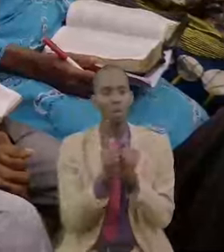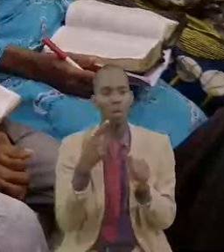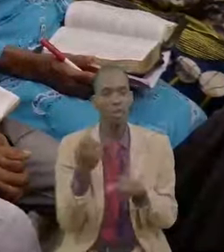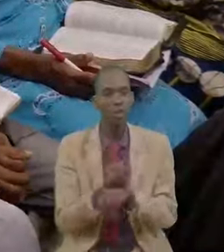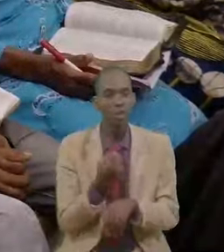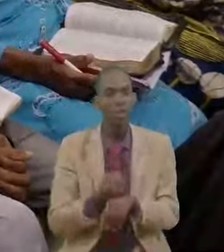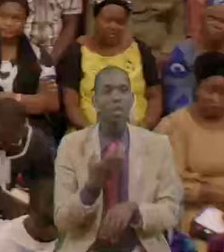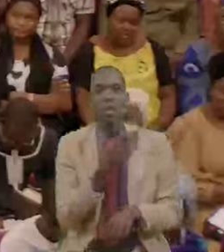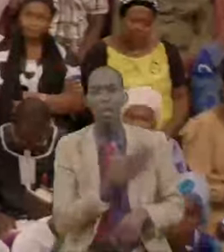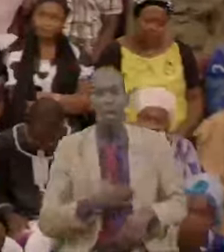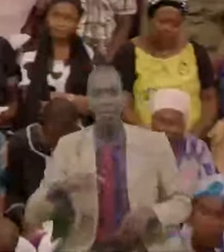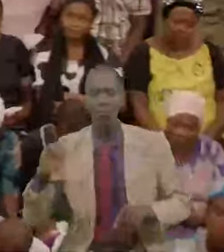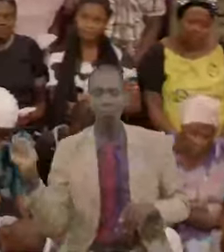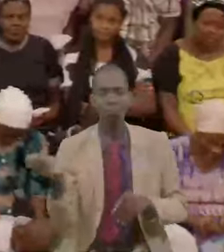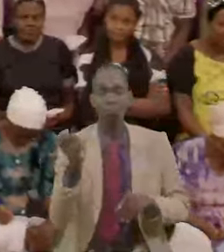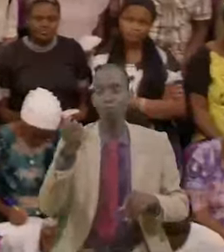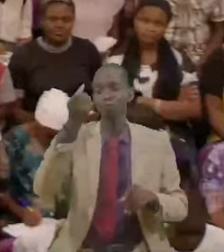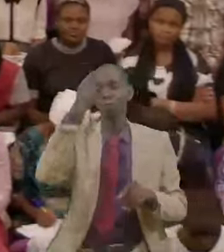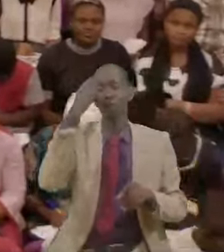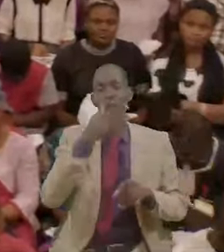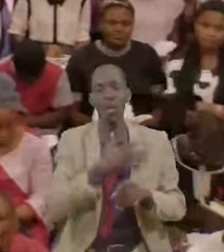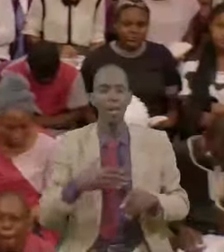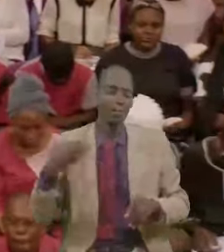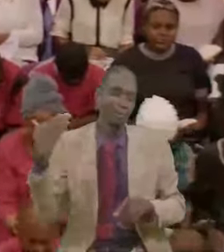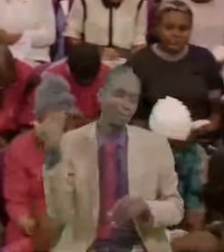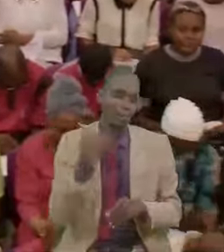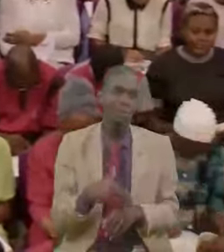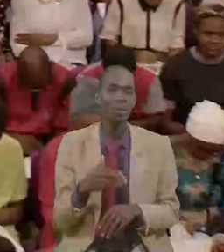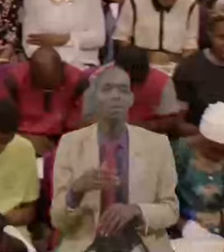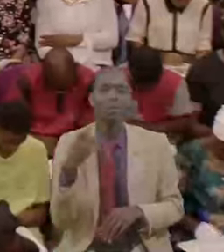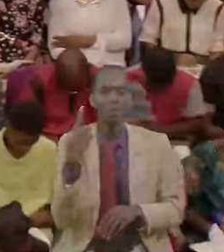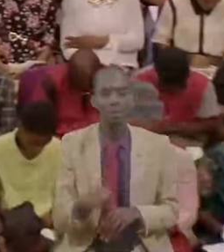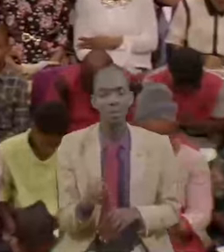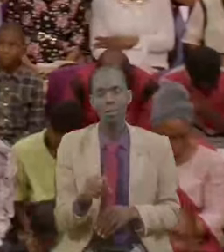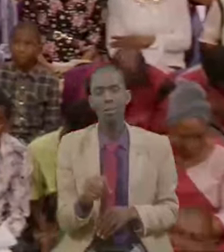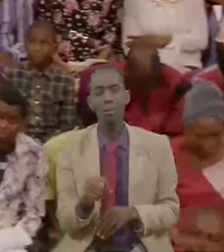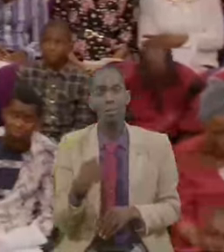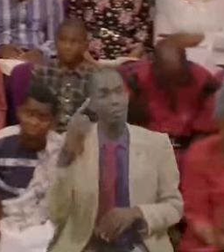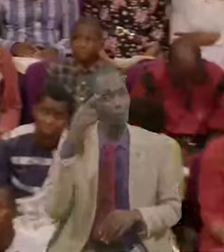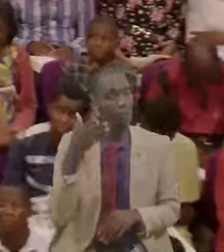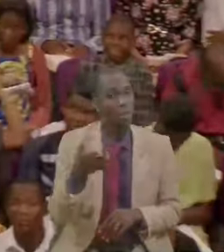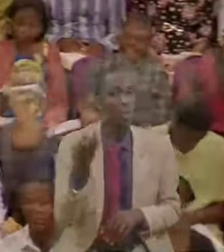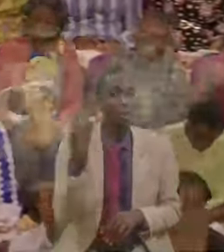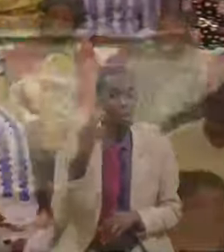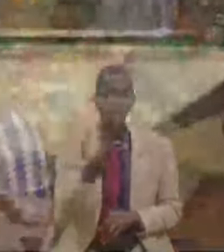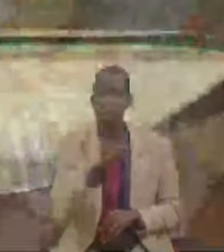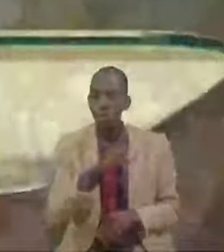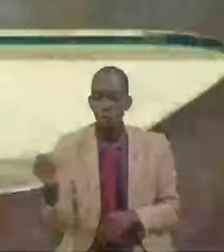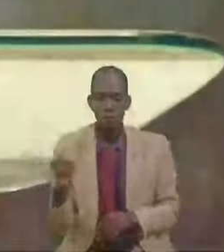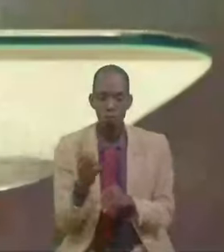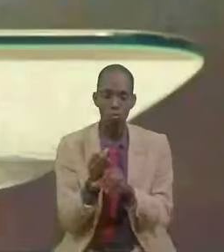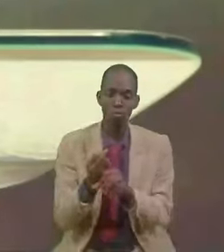Plus fort que le Philistin. Et il le terrassa et lui ôta la vie sans avoir d'épée à la